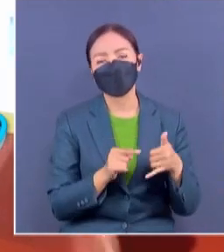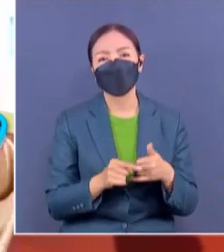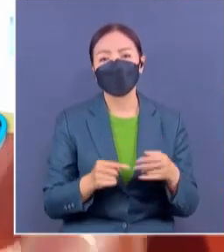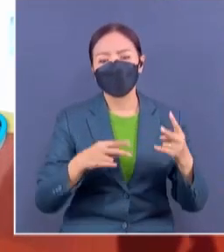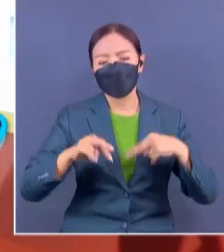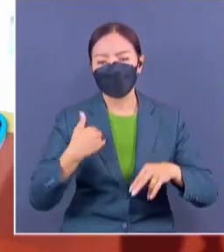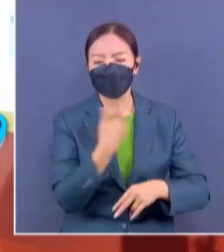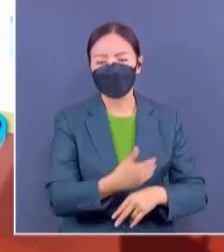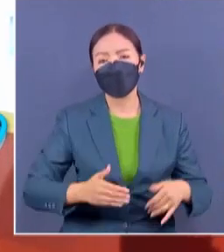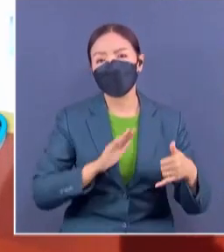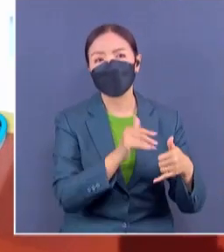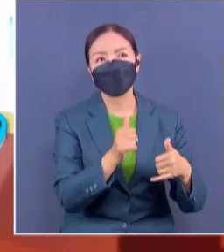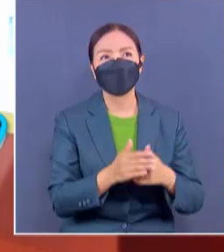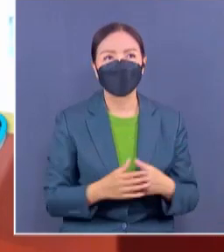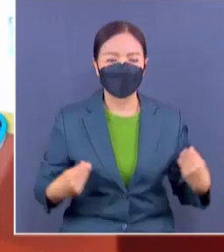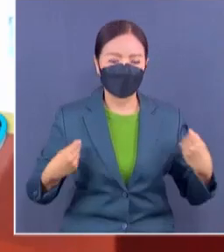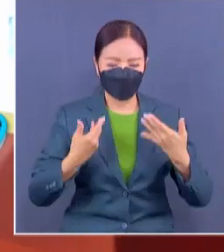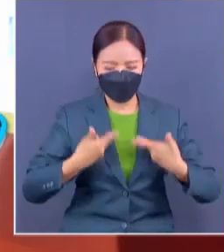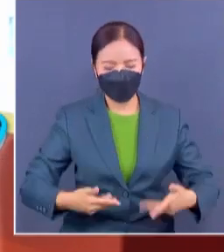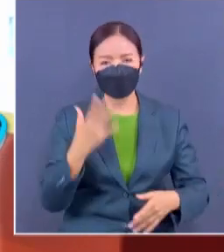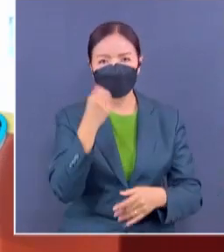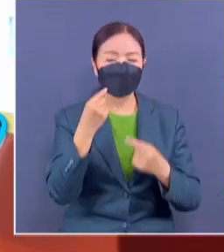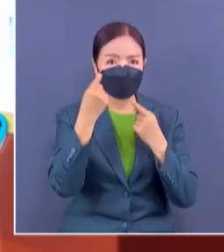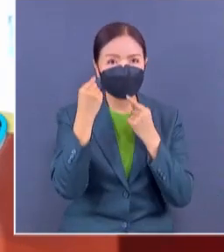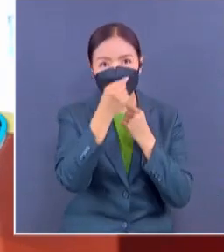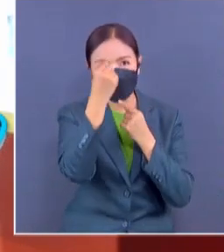าก็ดูแลร่างกายดีอะไรเงี้ยชุดก็สวยอย่างเงี้ยแต่งหน้าก็ดี